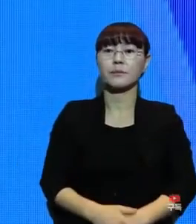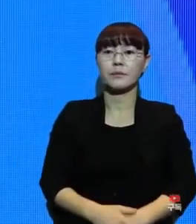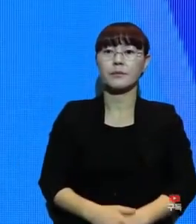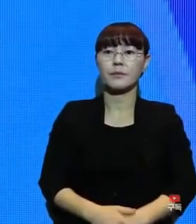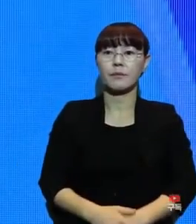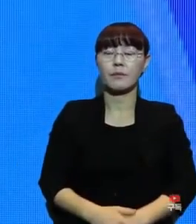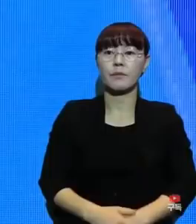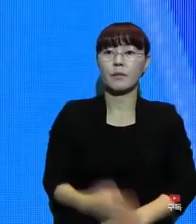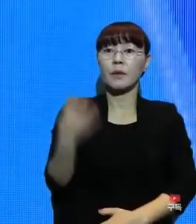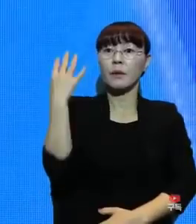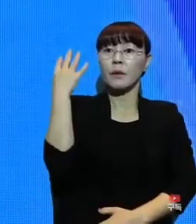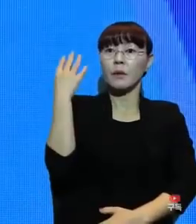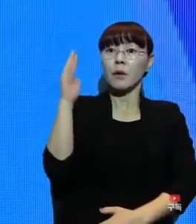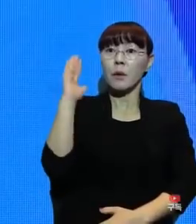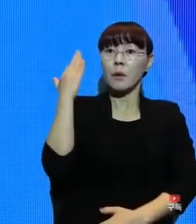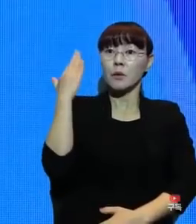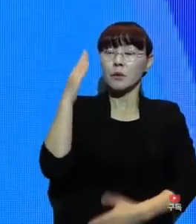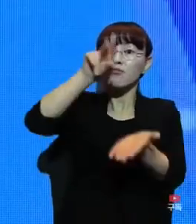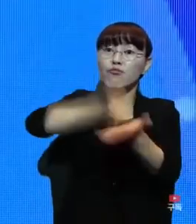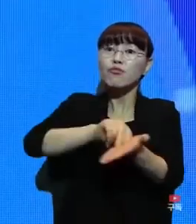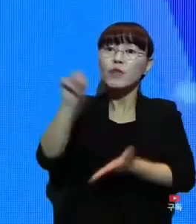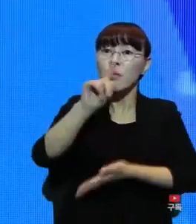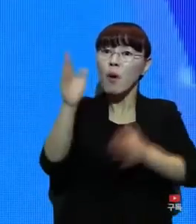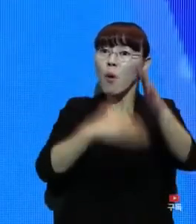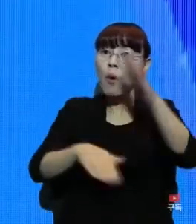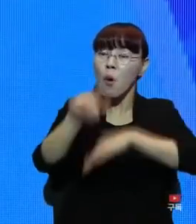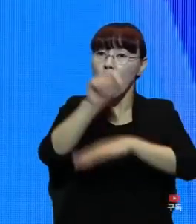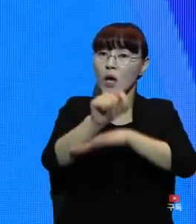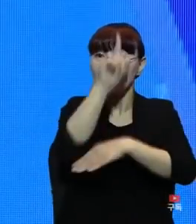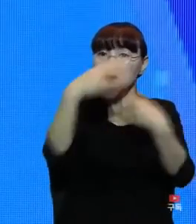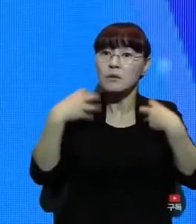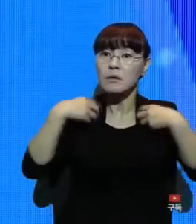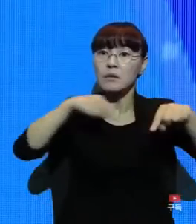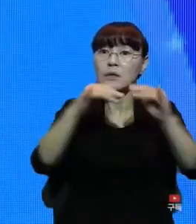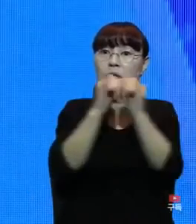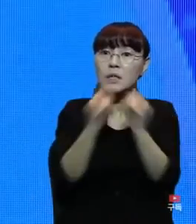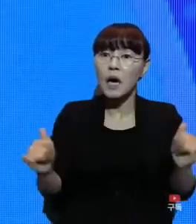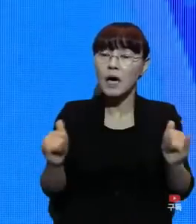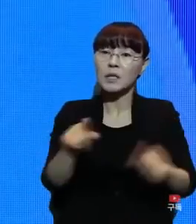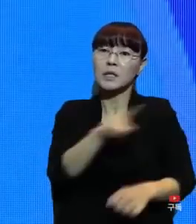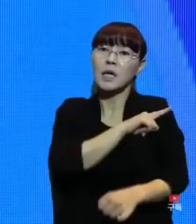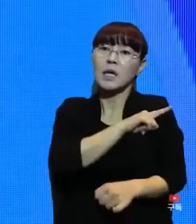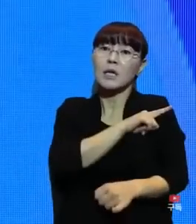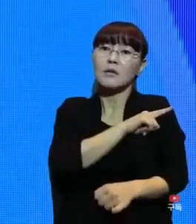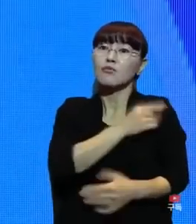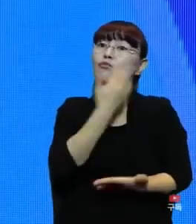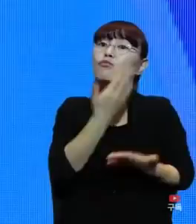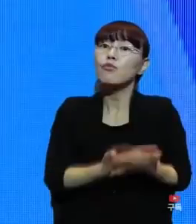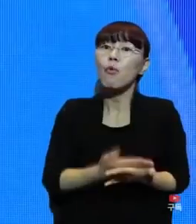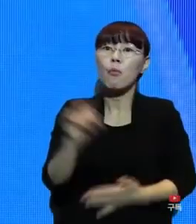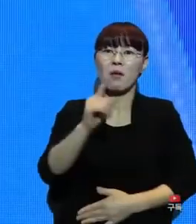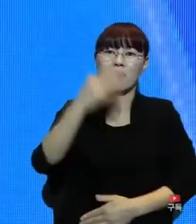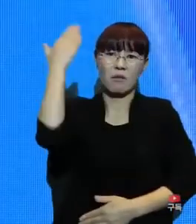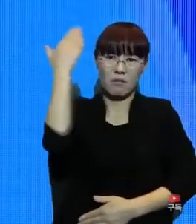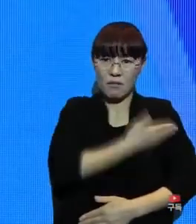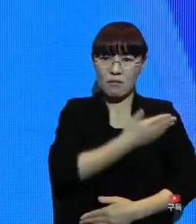최근에 문제가 됩니다만 공직자 의 가장 중요한 덕목은 바로 청렴 함입니다